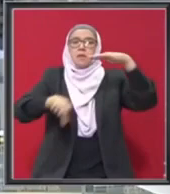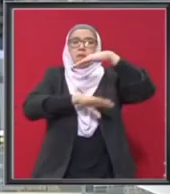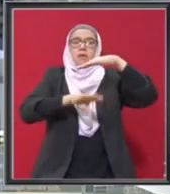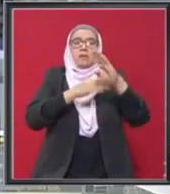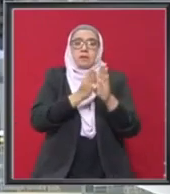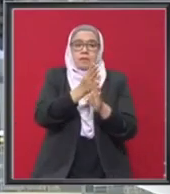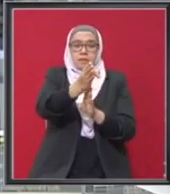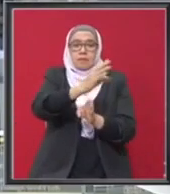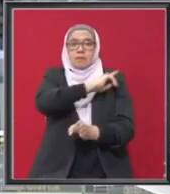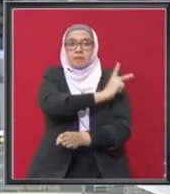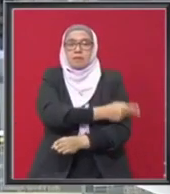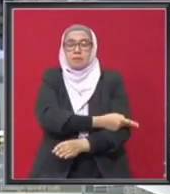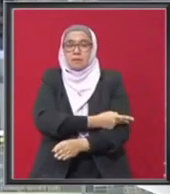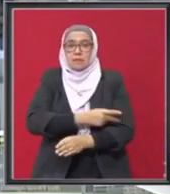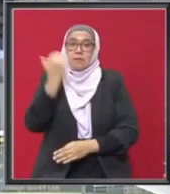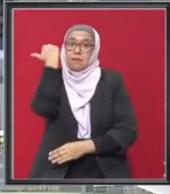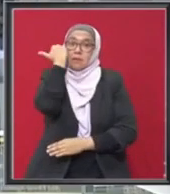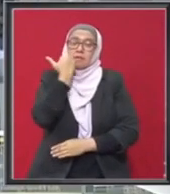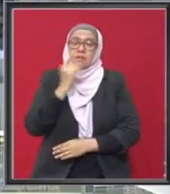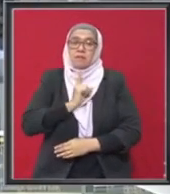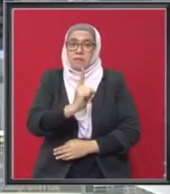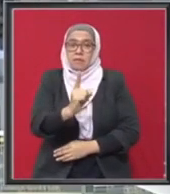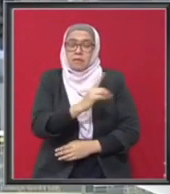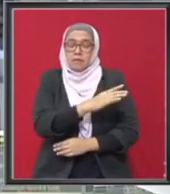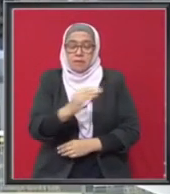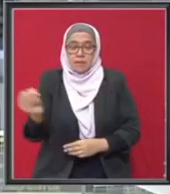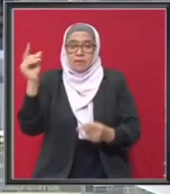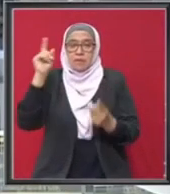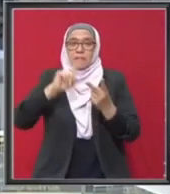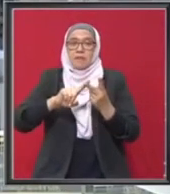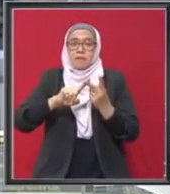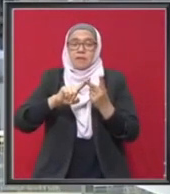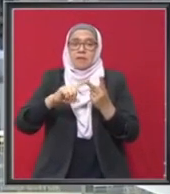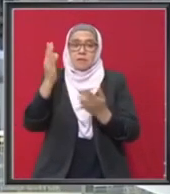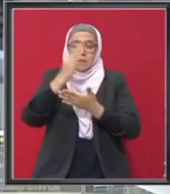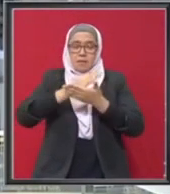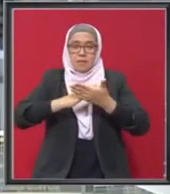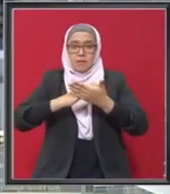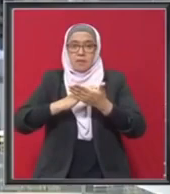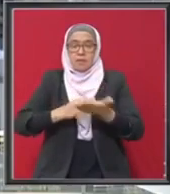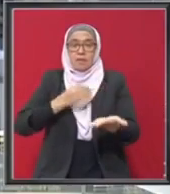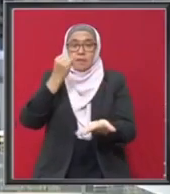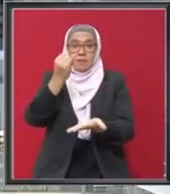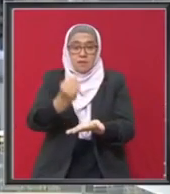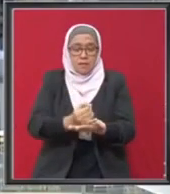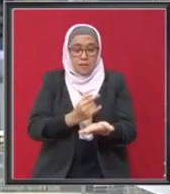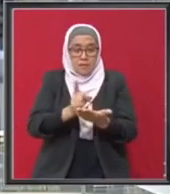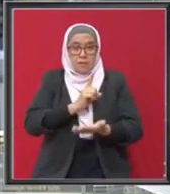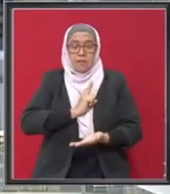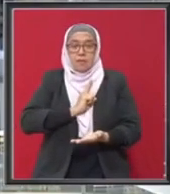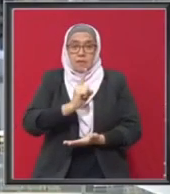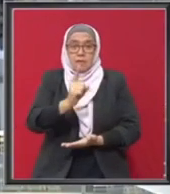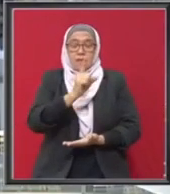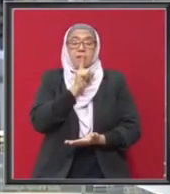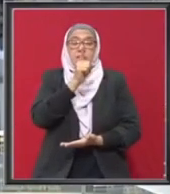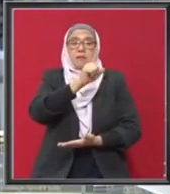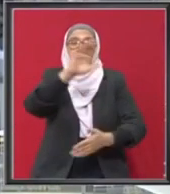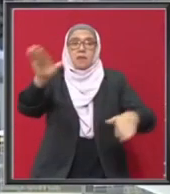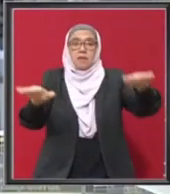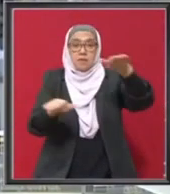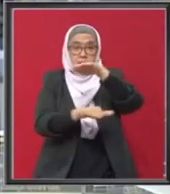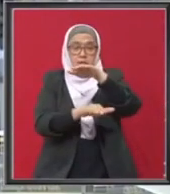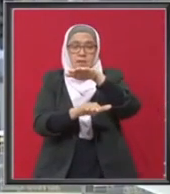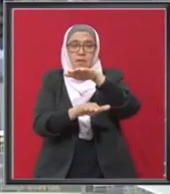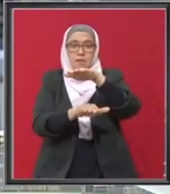yang membentuk kan mengenai kesalahan jenazah syariah yang terletak di bawah bidang kuasa Negeri Oleh sebab itu adalah amat wajar